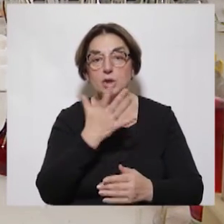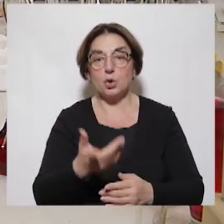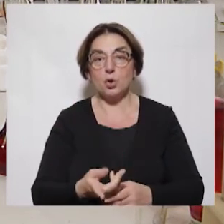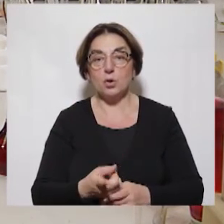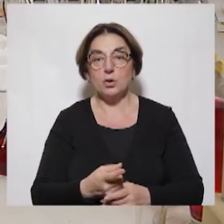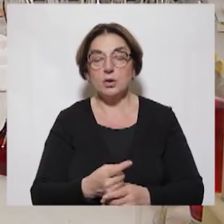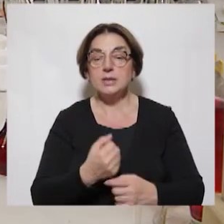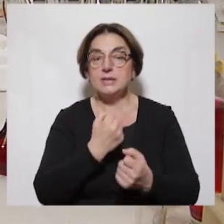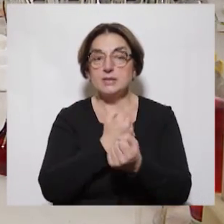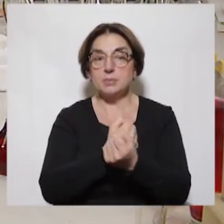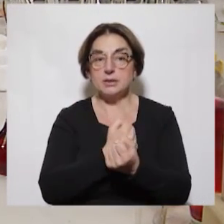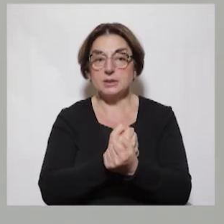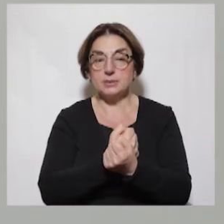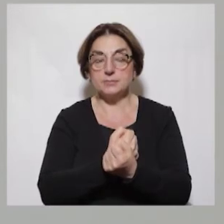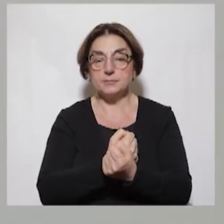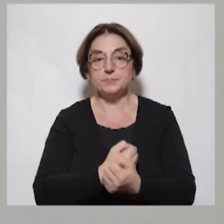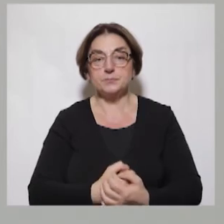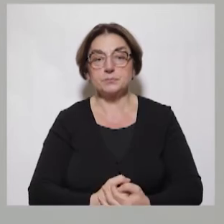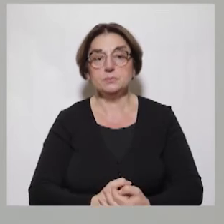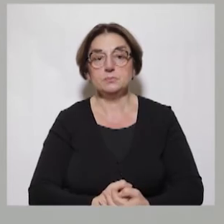იყო ეთილის სპირტი,